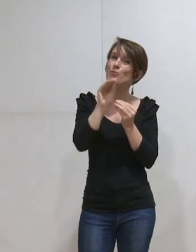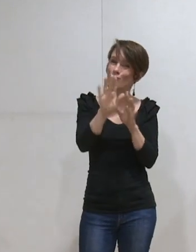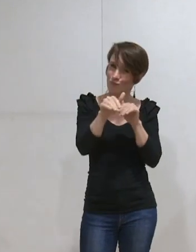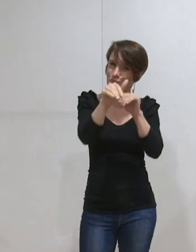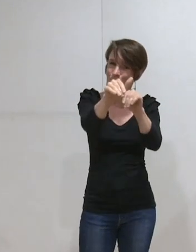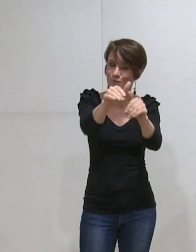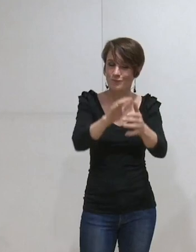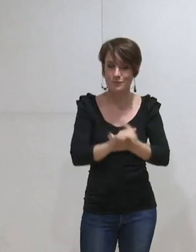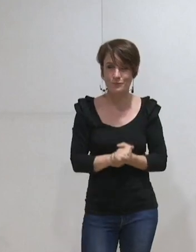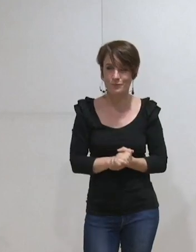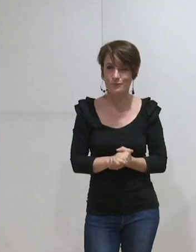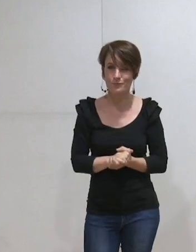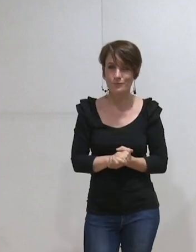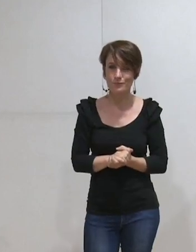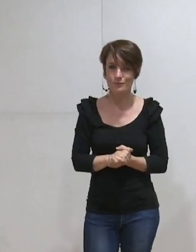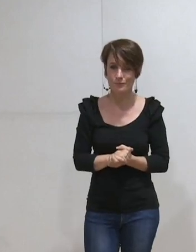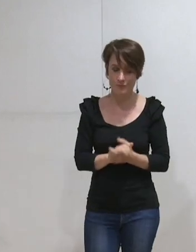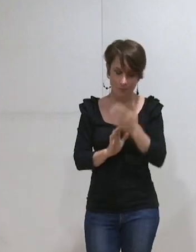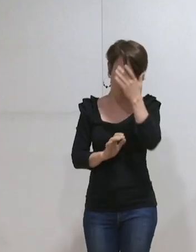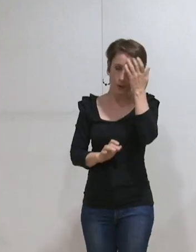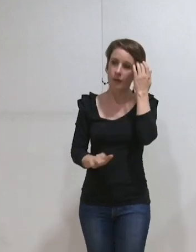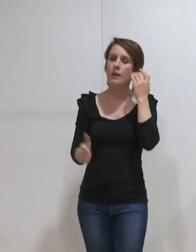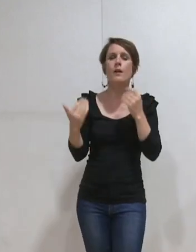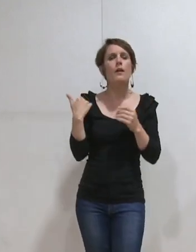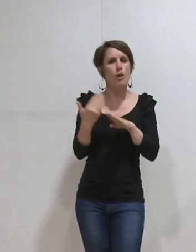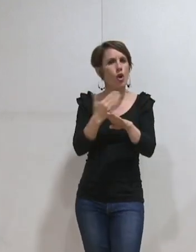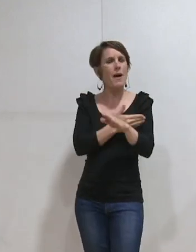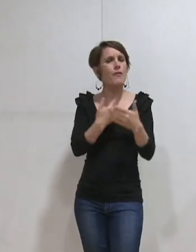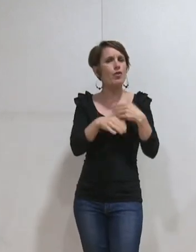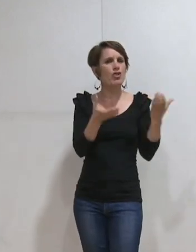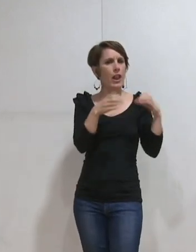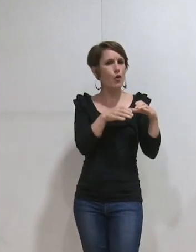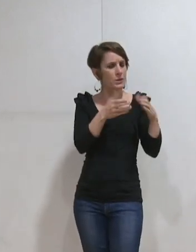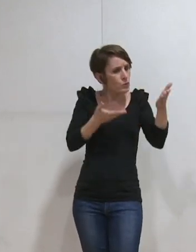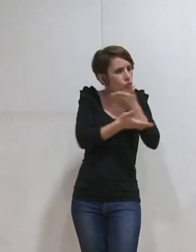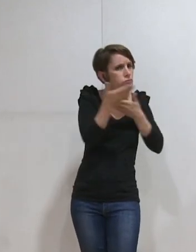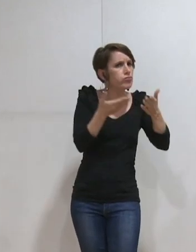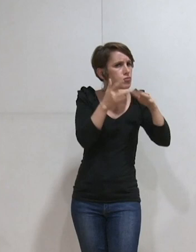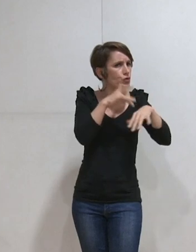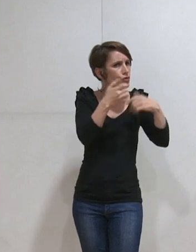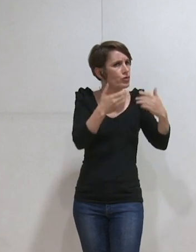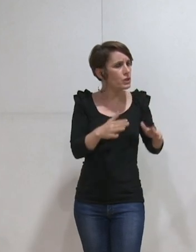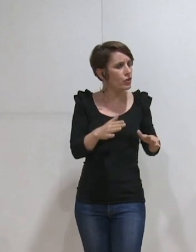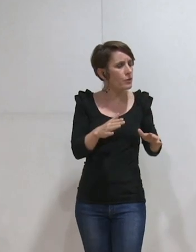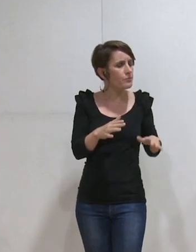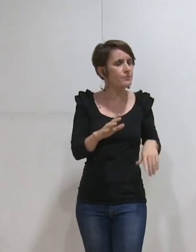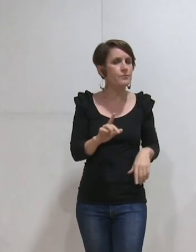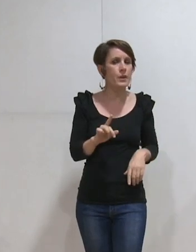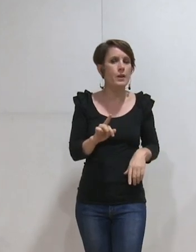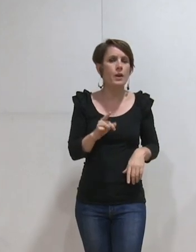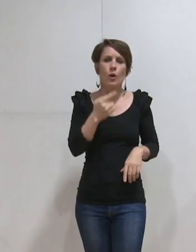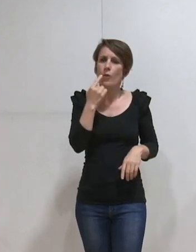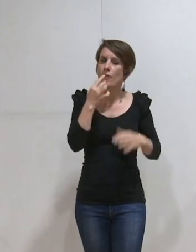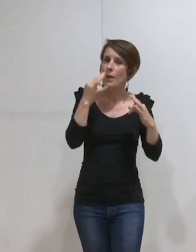je voulais ajouter on l'avait évoqué aussi en commission le fait que ce ce nombre d'or en